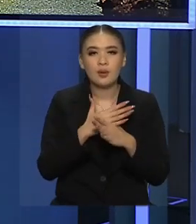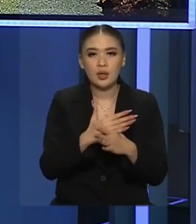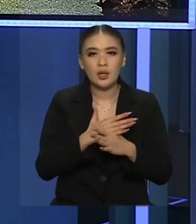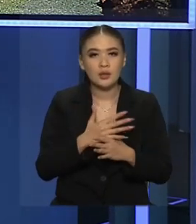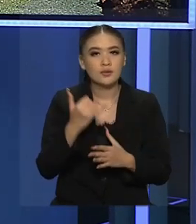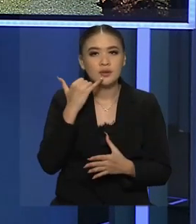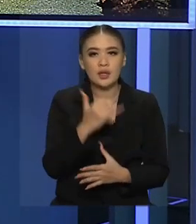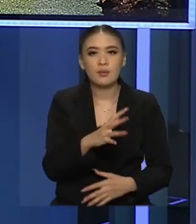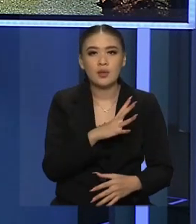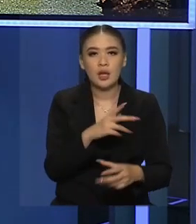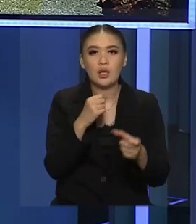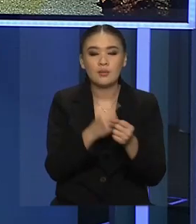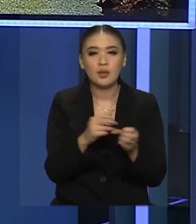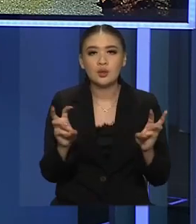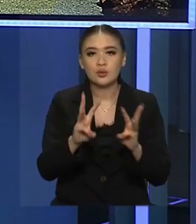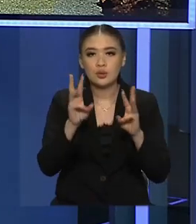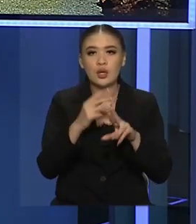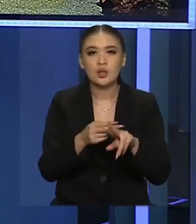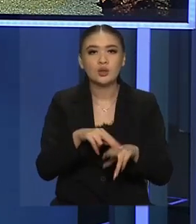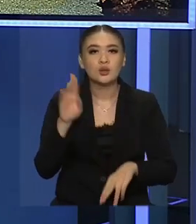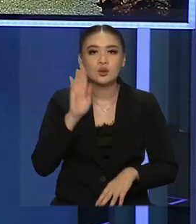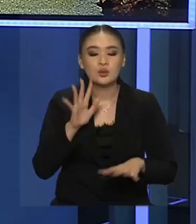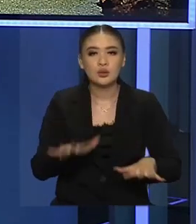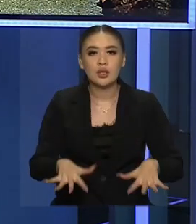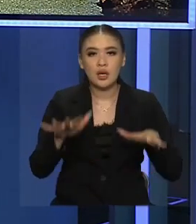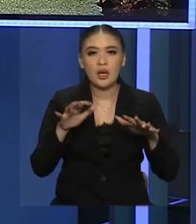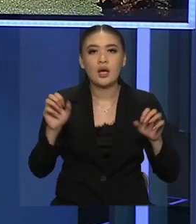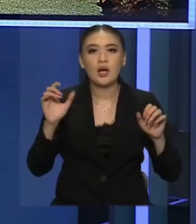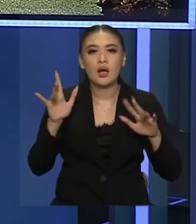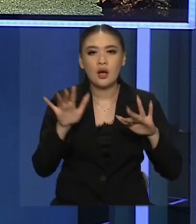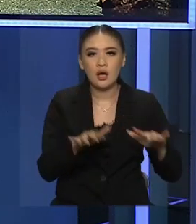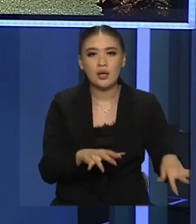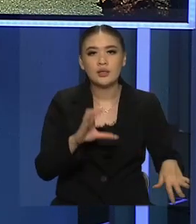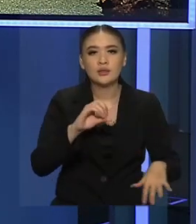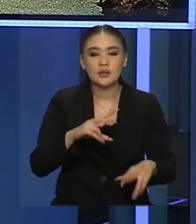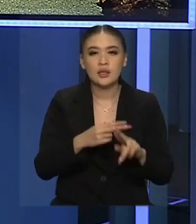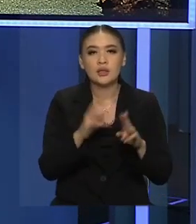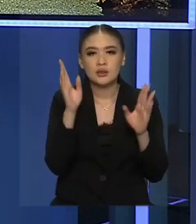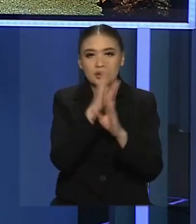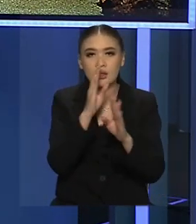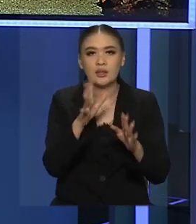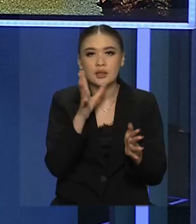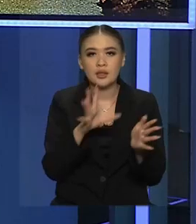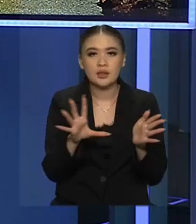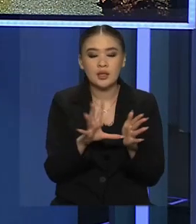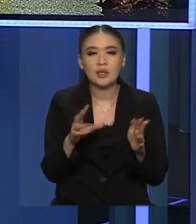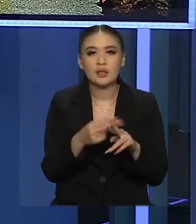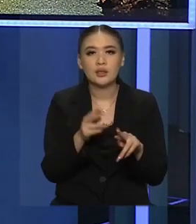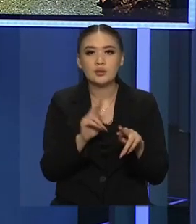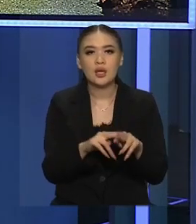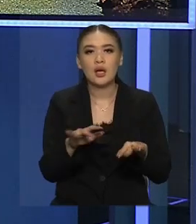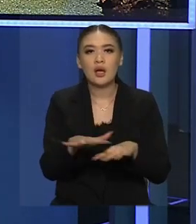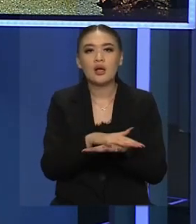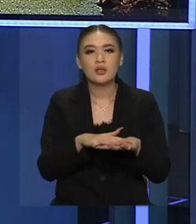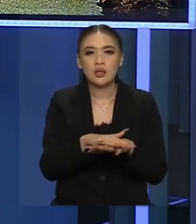хабарласқан. Алапат өрт, дүлей дауыл, су тасқыны, қар мен сел, қандай да бір табиғи техногенді апат болмасын, халыққа көмекке